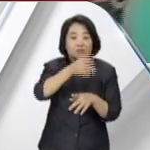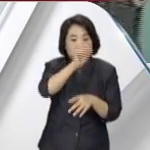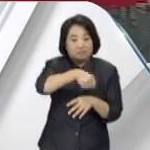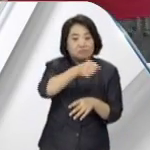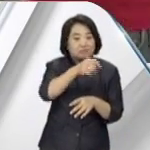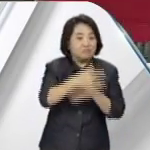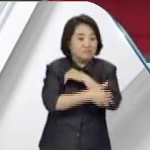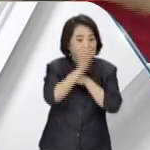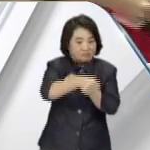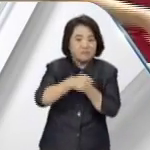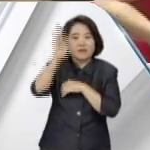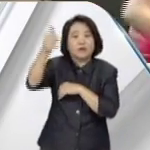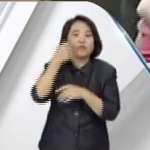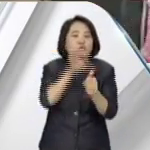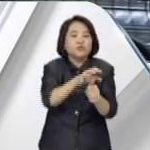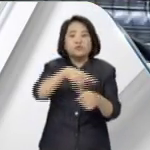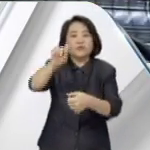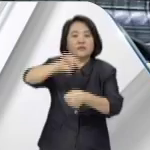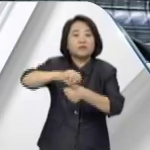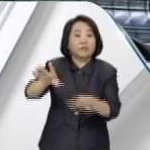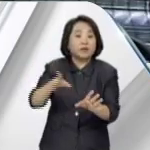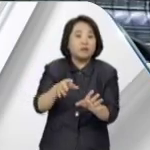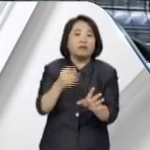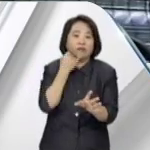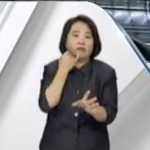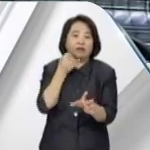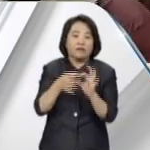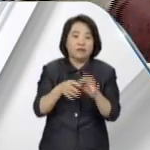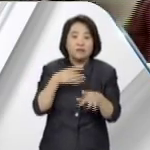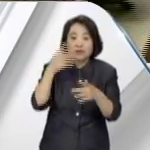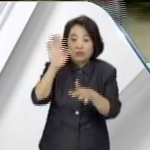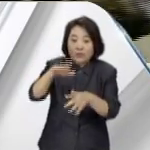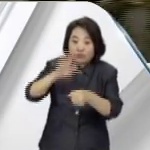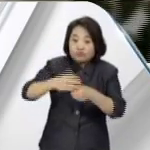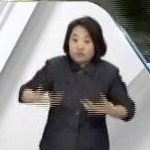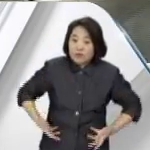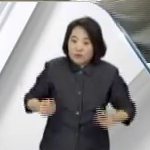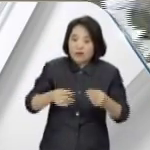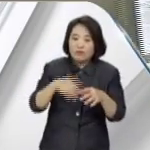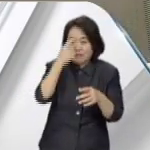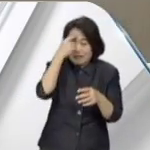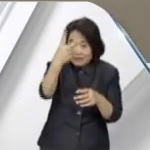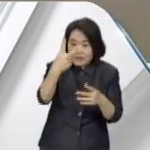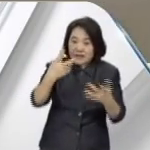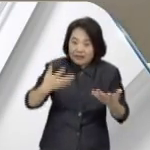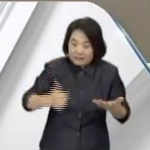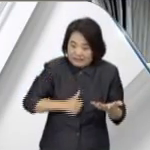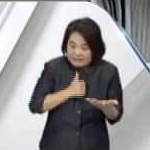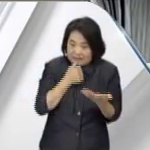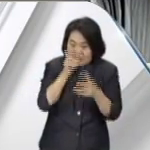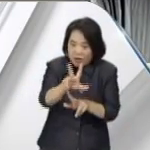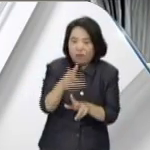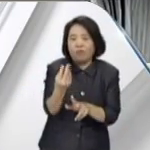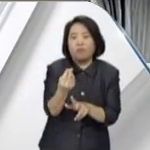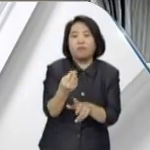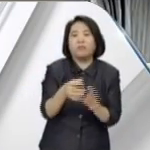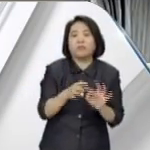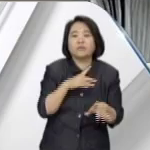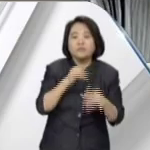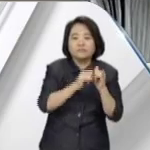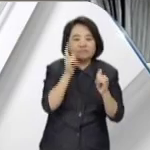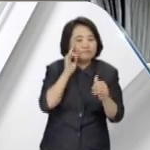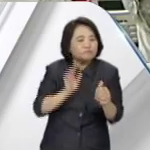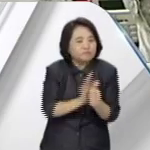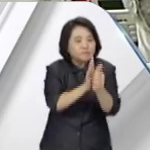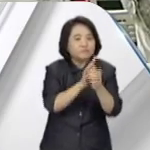要求员工上班。韩国下休还不是不假，一礼拜了六年根本就会看得到，不过做不到。为了争取民众支持，